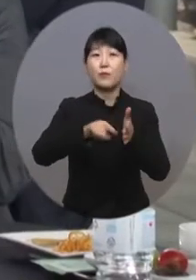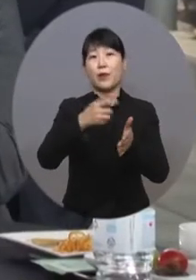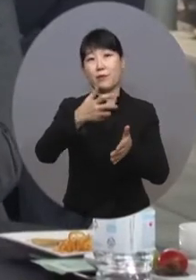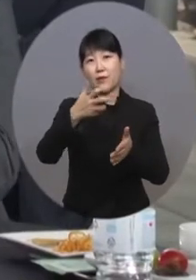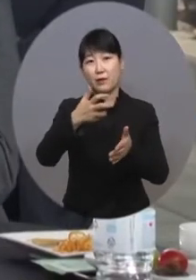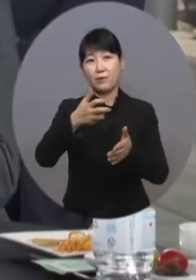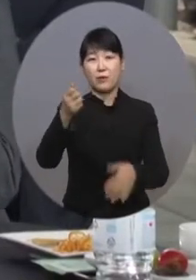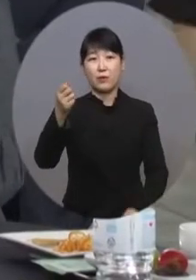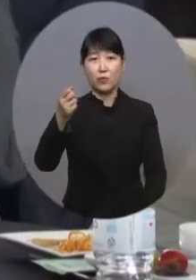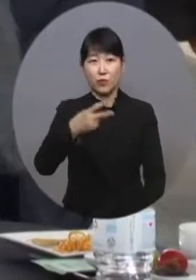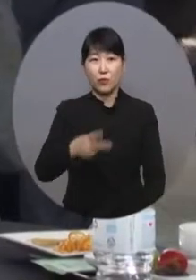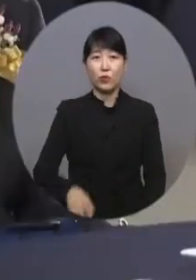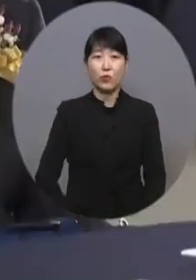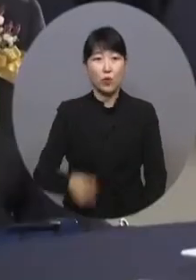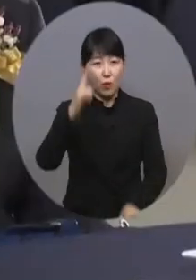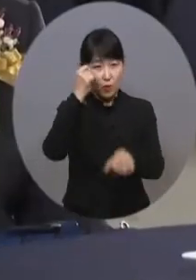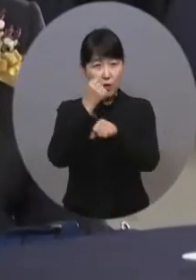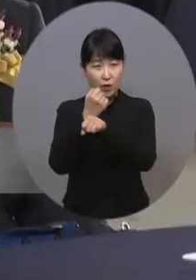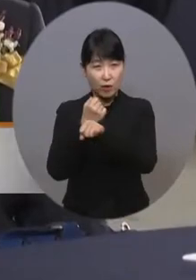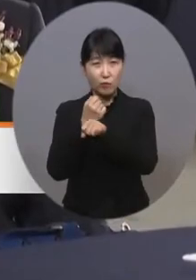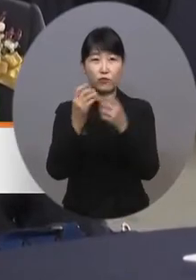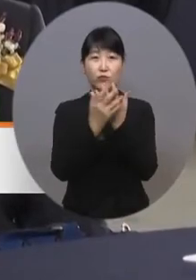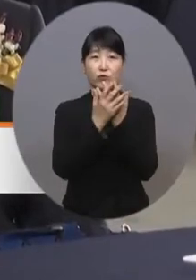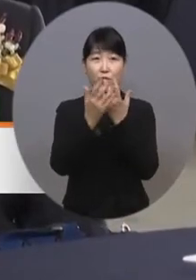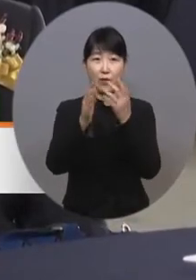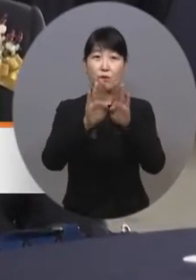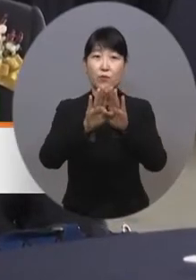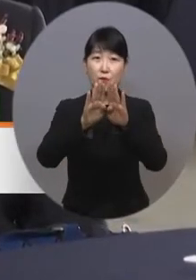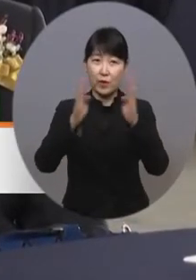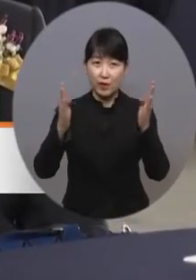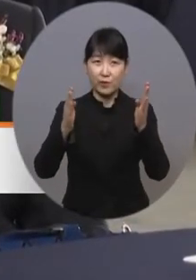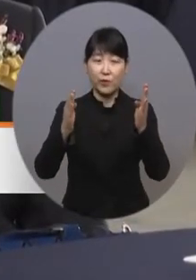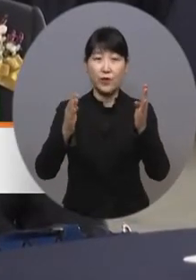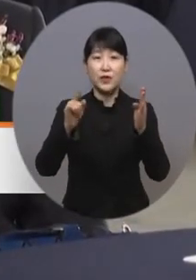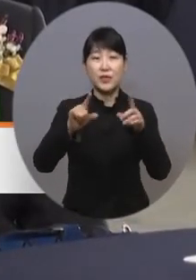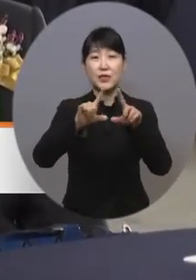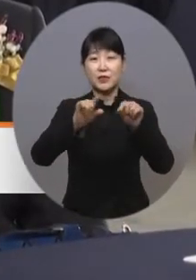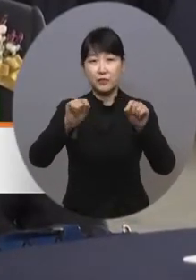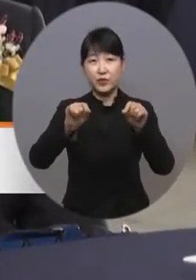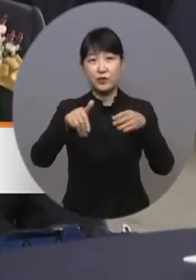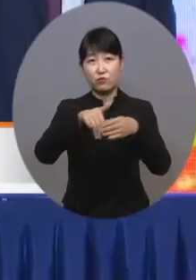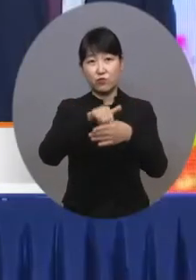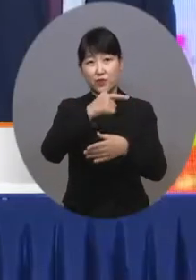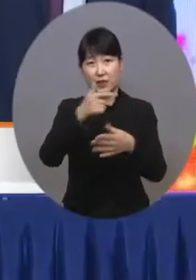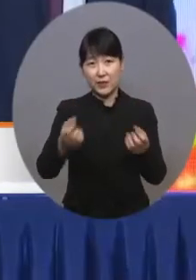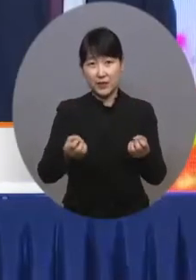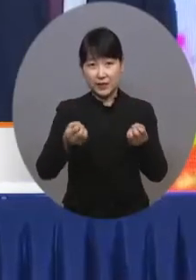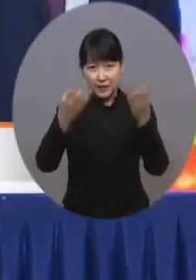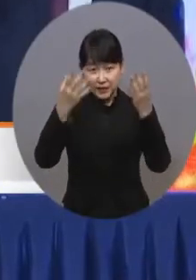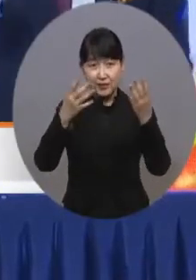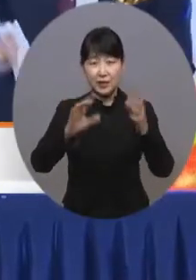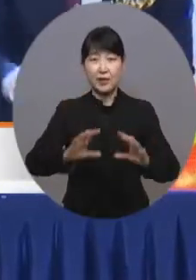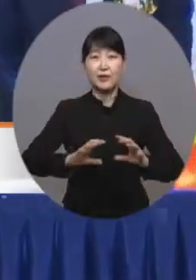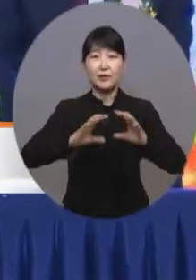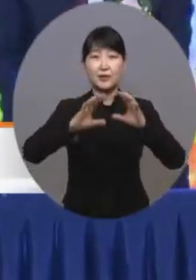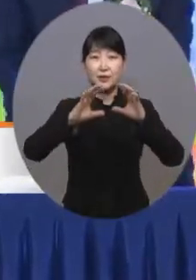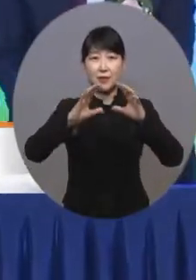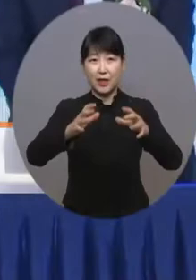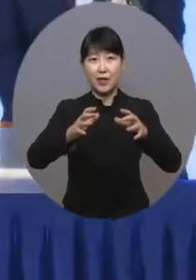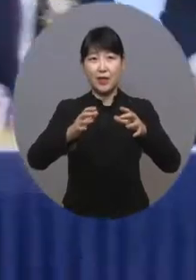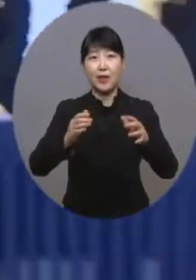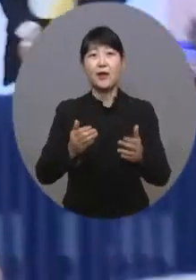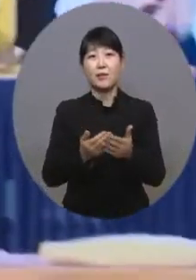세계화 국제학술대회 개최 등으로 남도 음식 문화 큰 잔치가 남도 음식의 글로벌화에도 가교 역할을 할